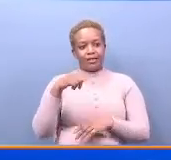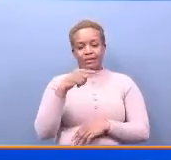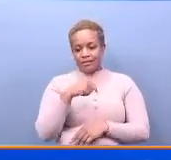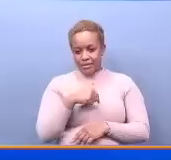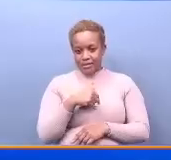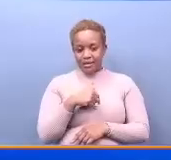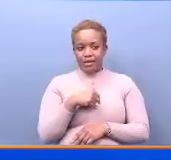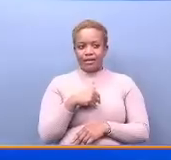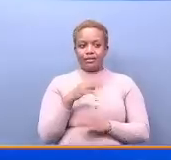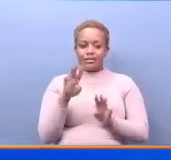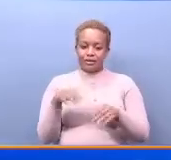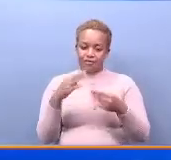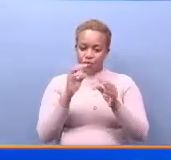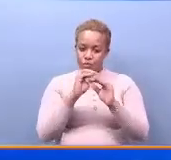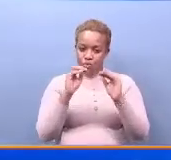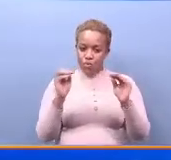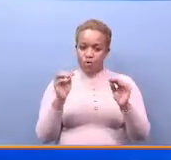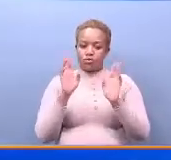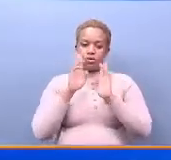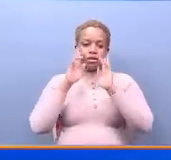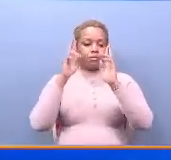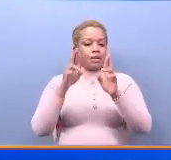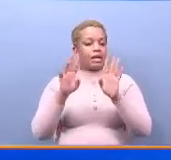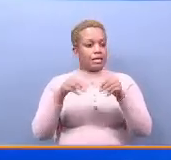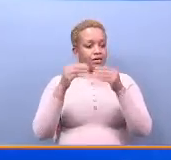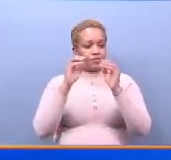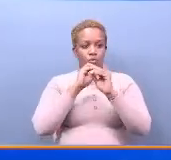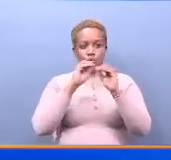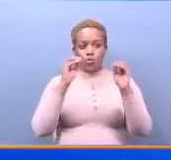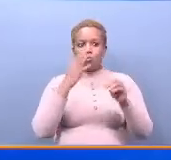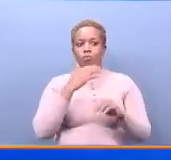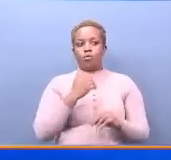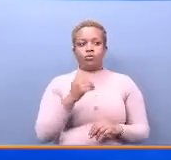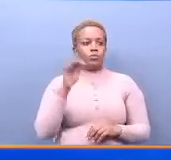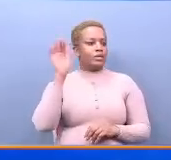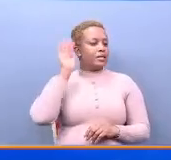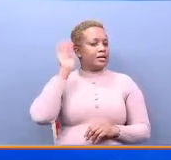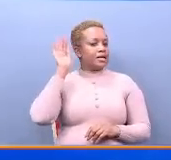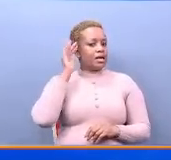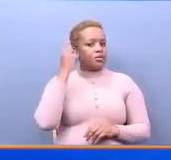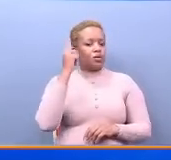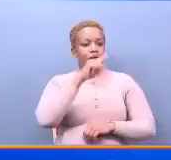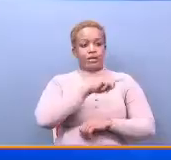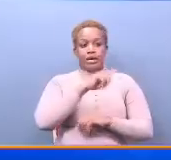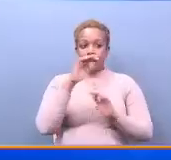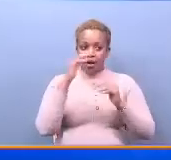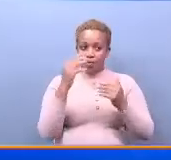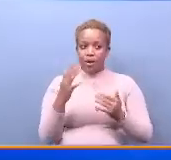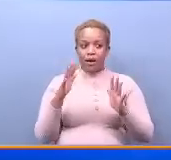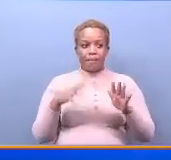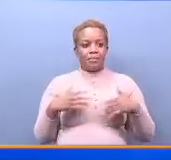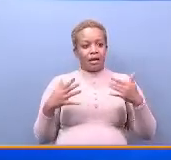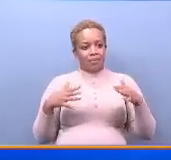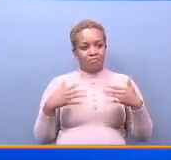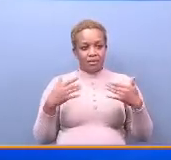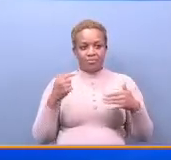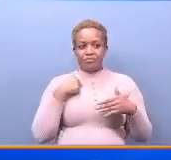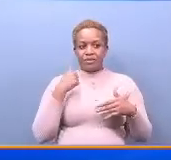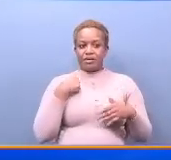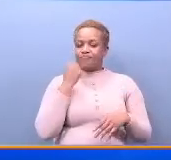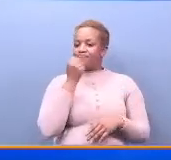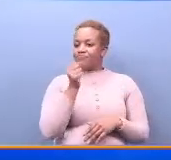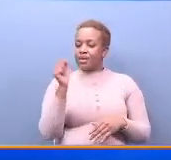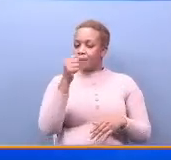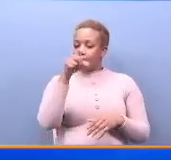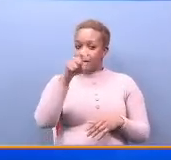sisi kureply hatuja peana. Kwa nini mnataka tufanya hearing na siku moja? Na niko na I'm happy, hii barua natembea kila mahali, nataka wa